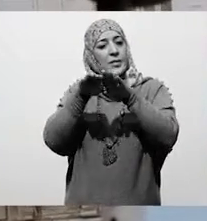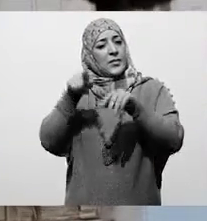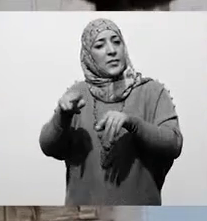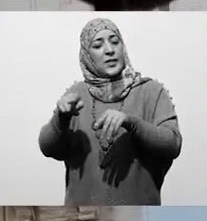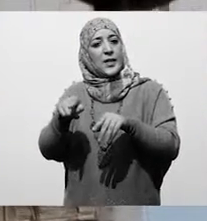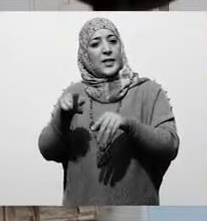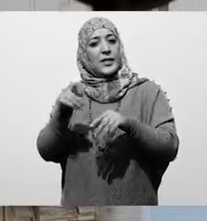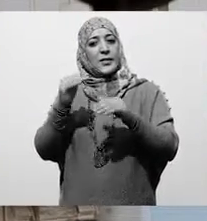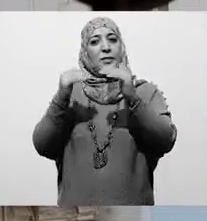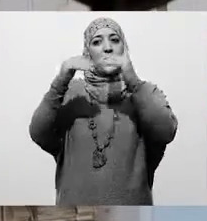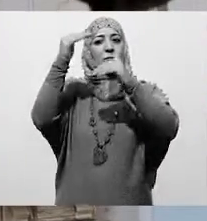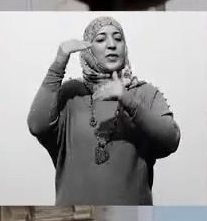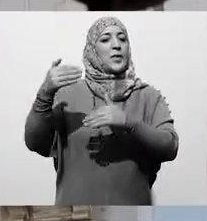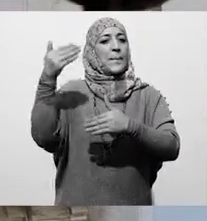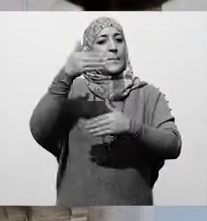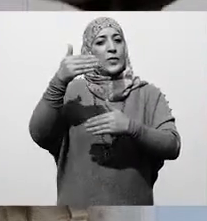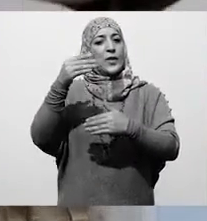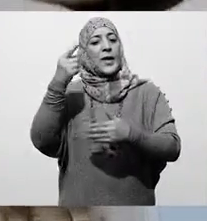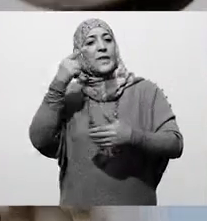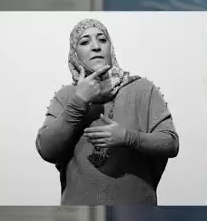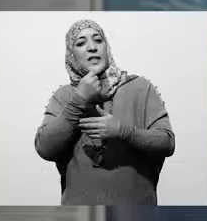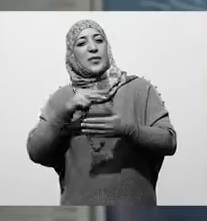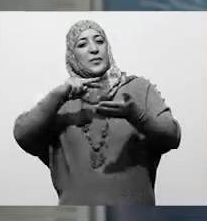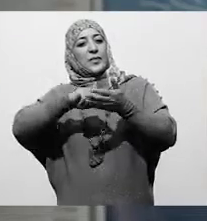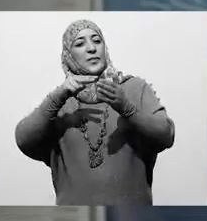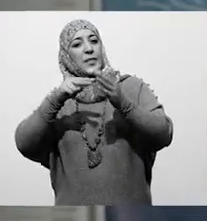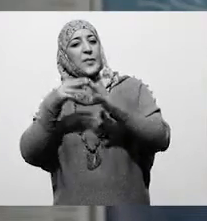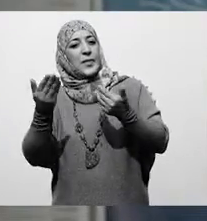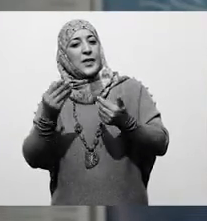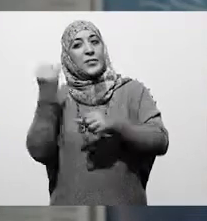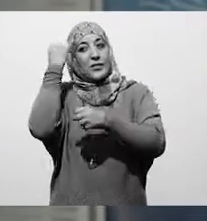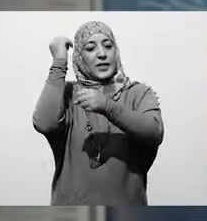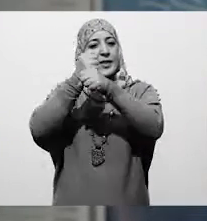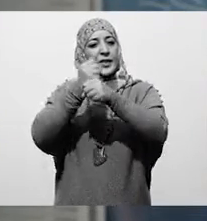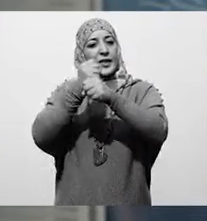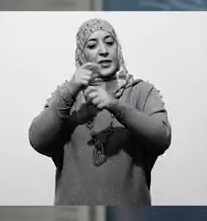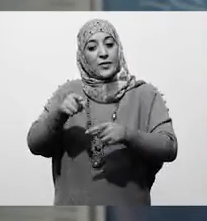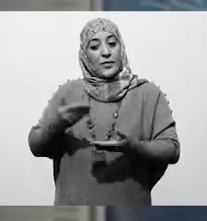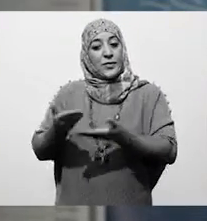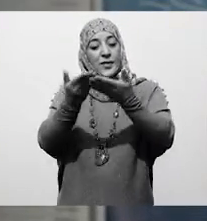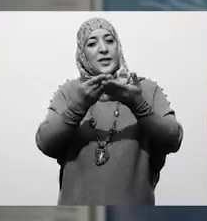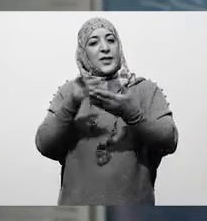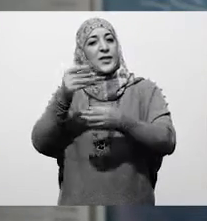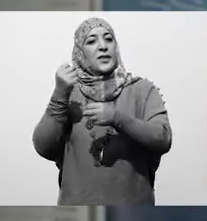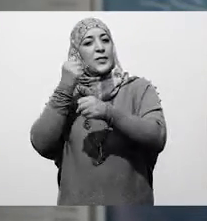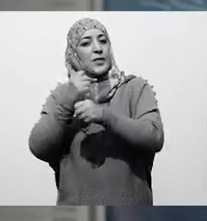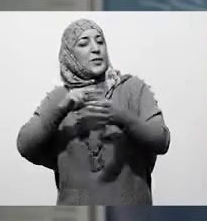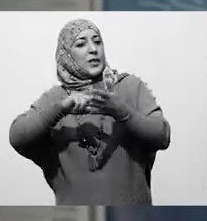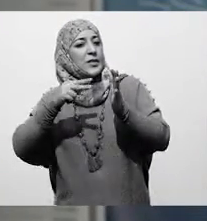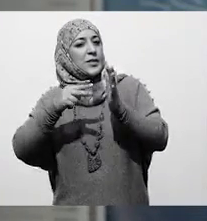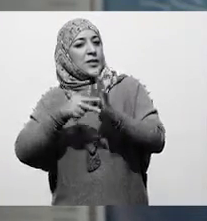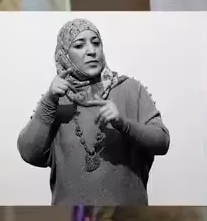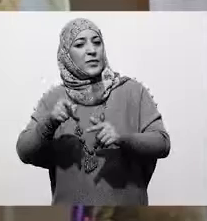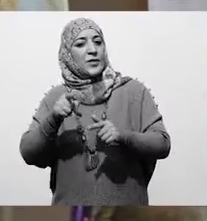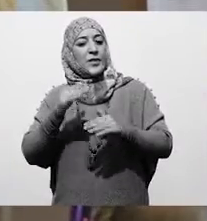fourni, à travers un module qui est plus pratique, d'élaborer des initiatives leur permettant de mettre en œuvre les acquis théoriques